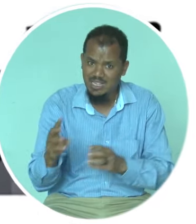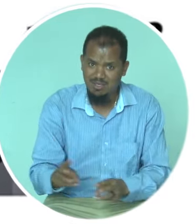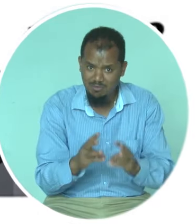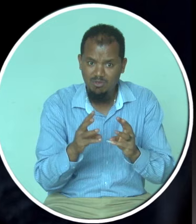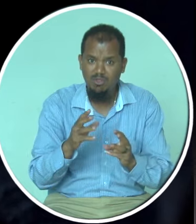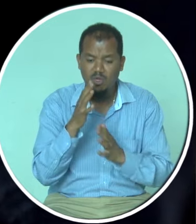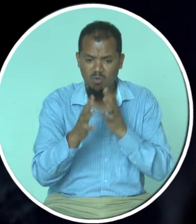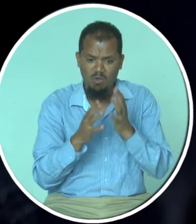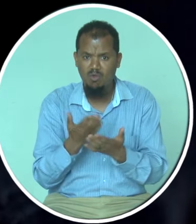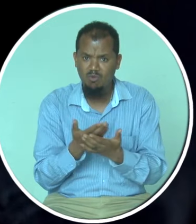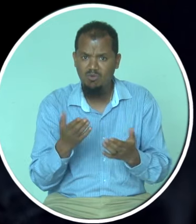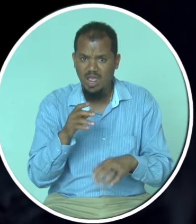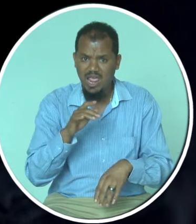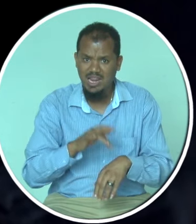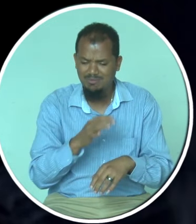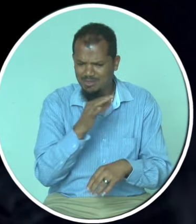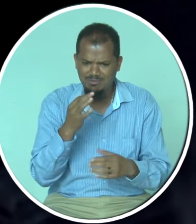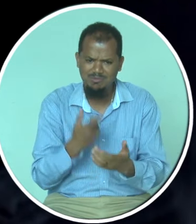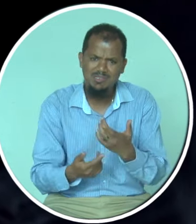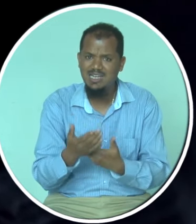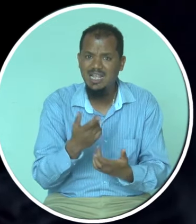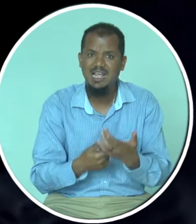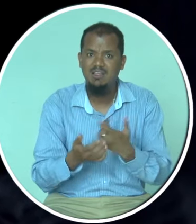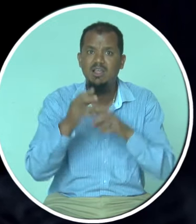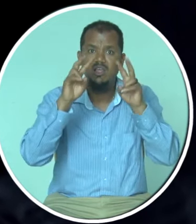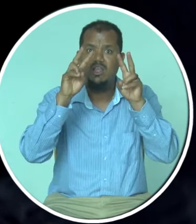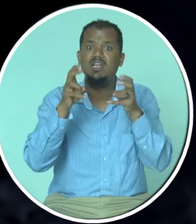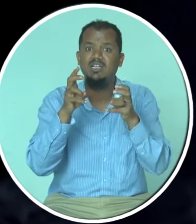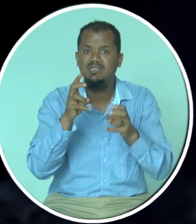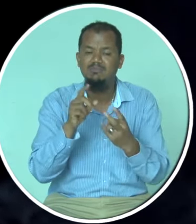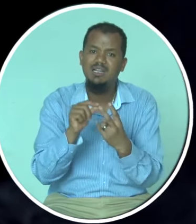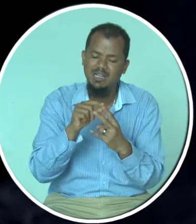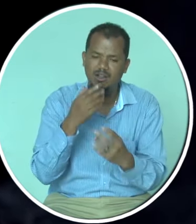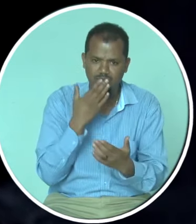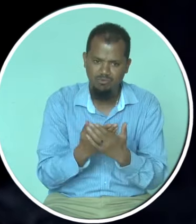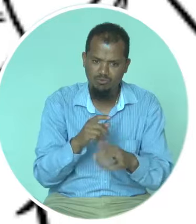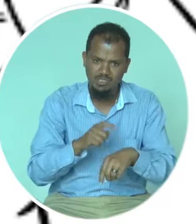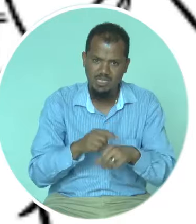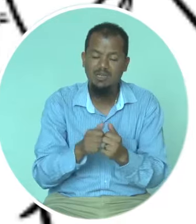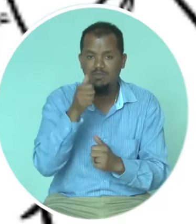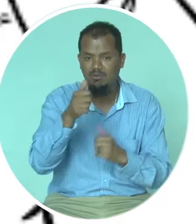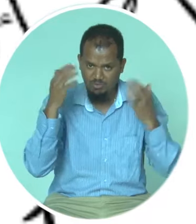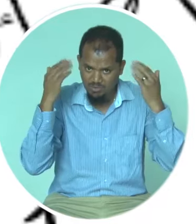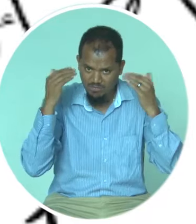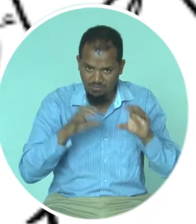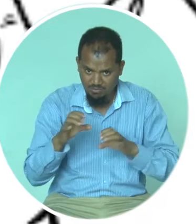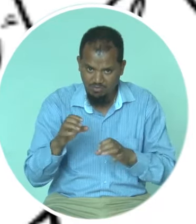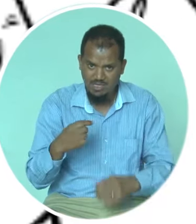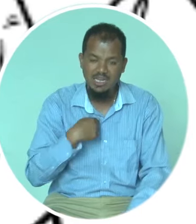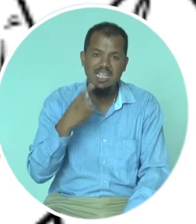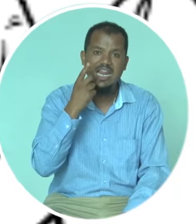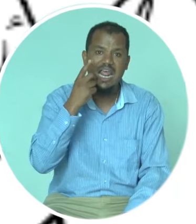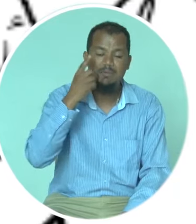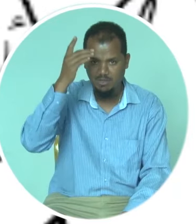መንገድ የቋንቋ ጉዳይ ላይ በደንብ የምንነጋገርበትን ርዕሰ ጉዳይ መርጠናል። ጥሩ ጊዜ እንደምታሳልፉ ተስፋ አደርጋለሁ። እኔም